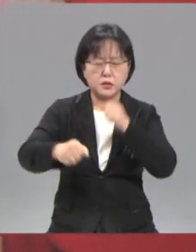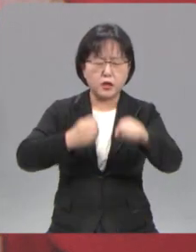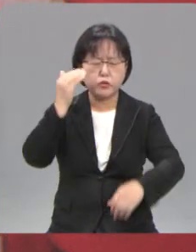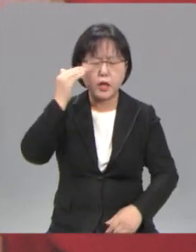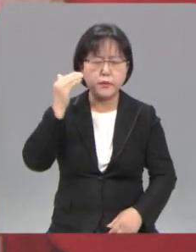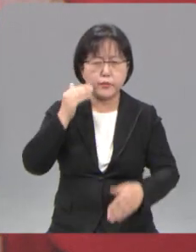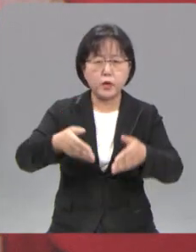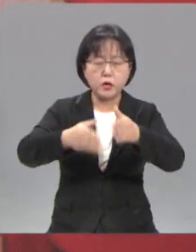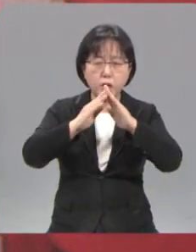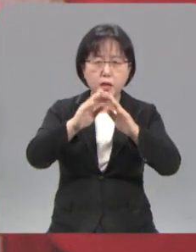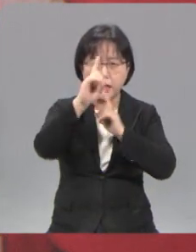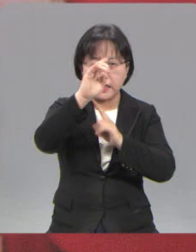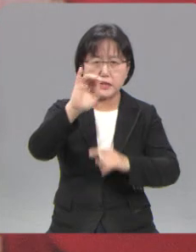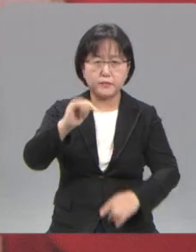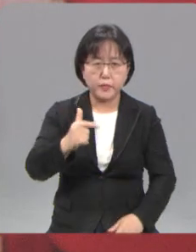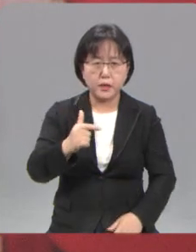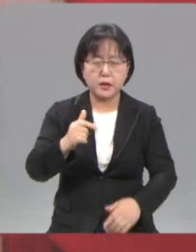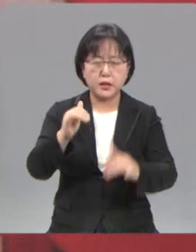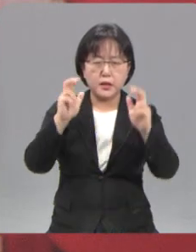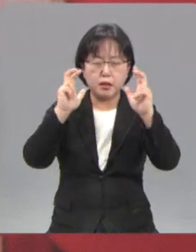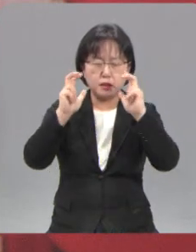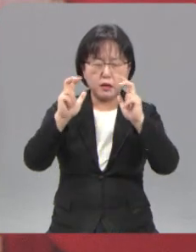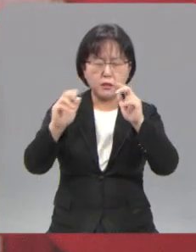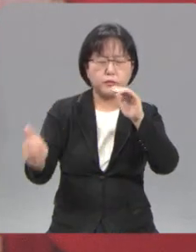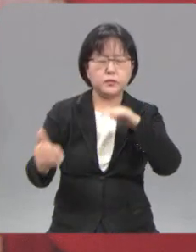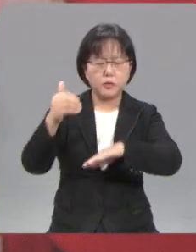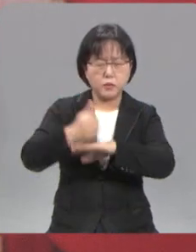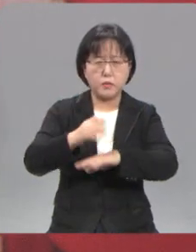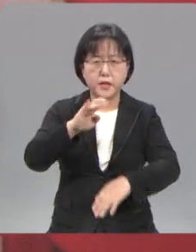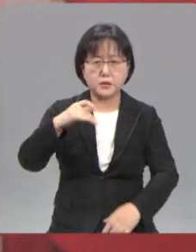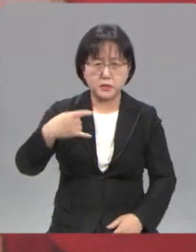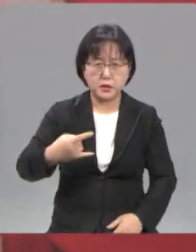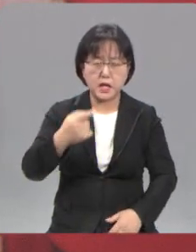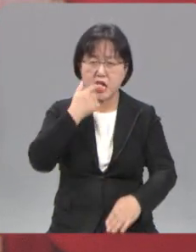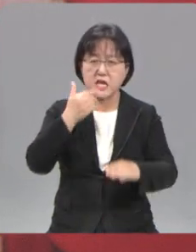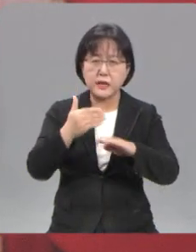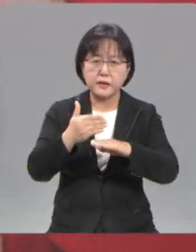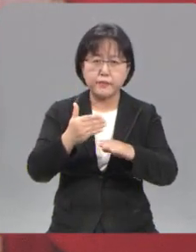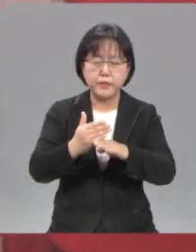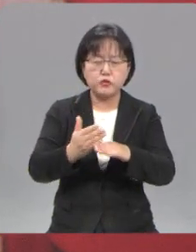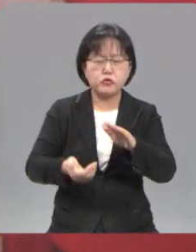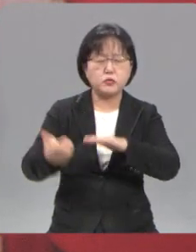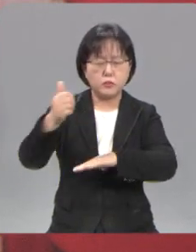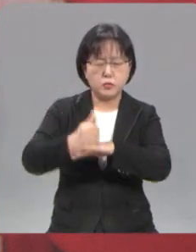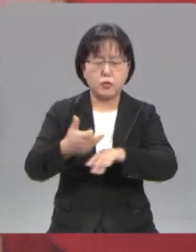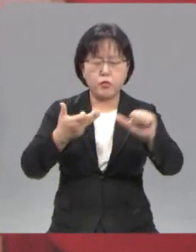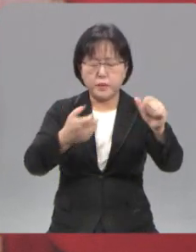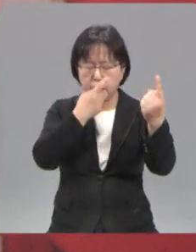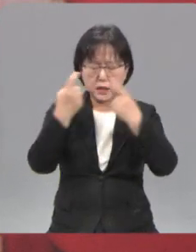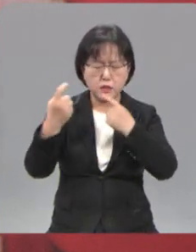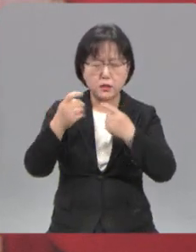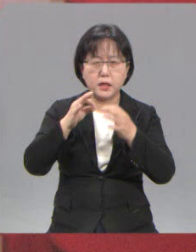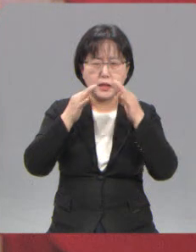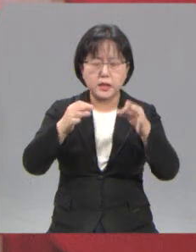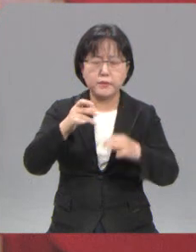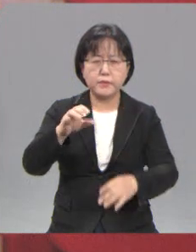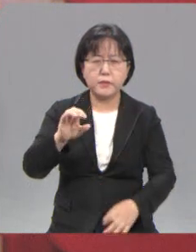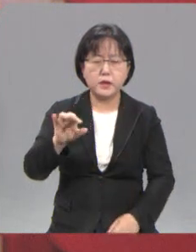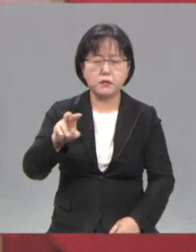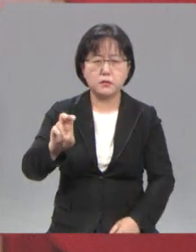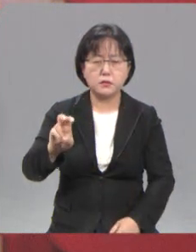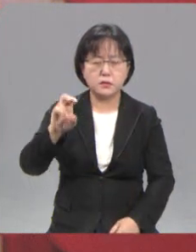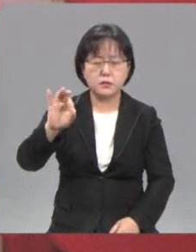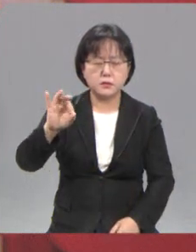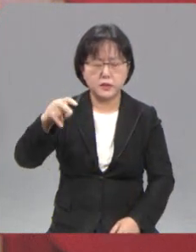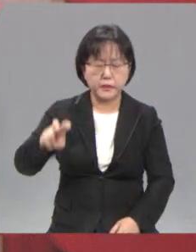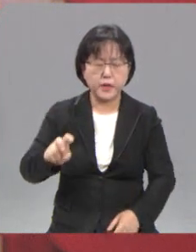대한민국을 건국한 이승만 산업화를 성공시킨 박정희 민주화를 성공시키고 518을 기념해 준 김영삼에 대해 알고